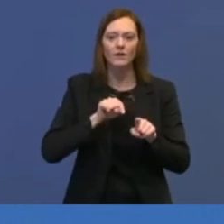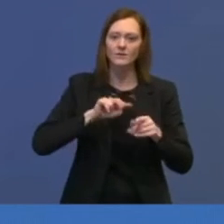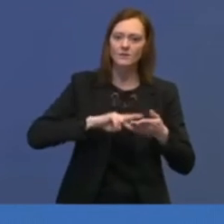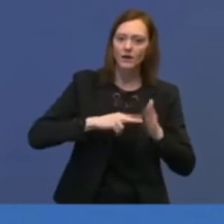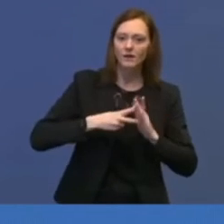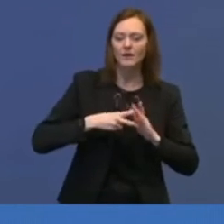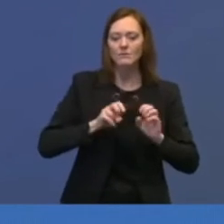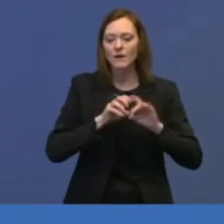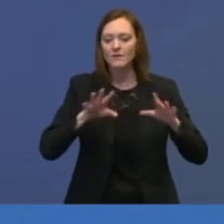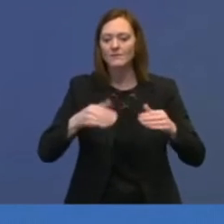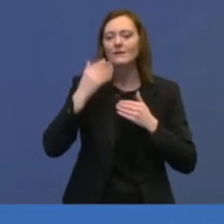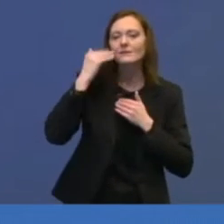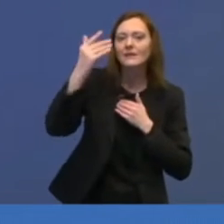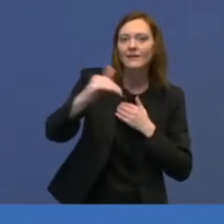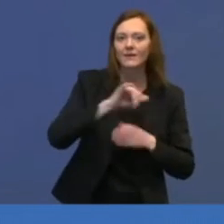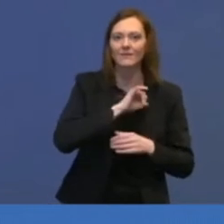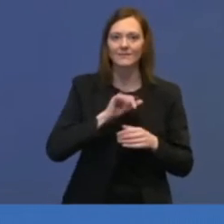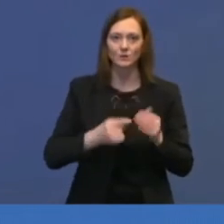ienaguyi maddo markale.